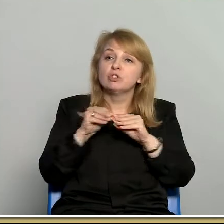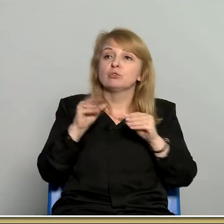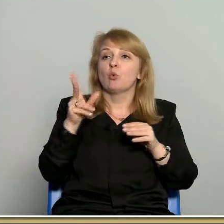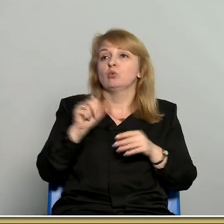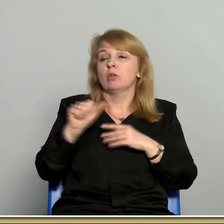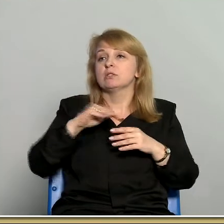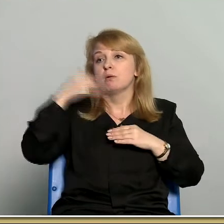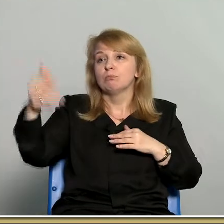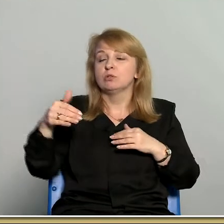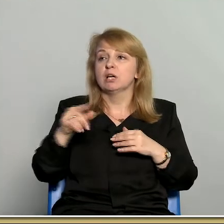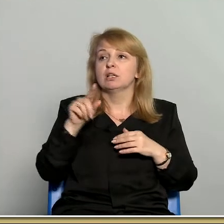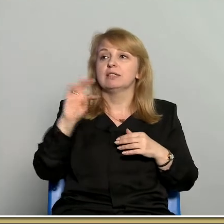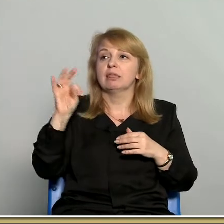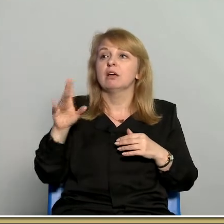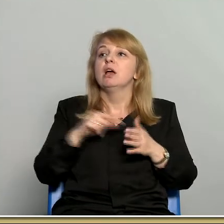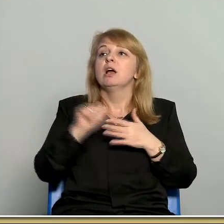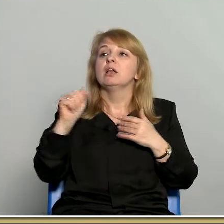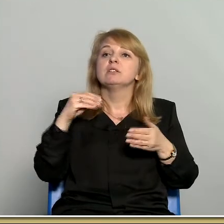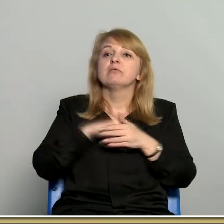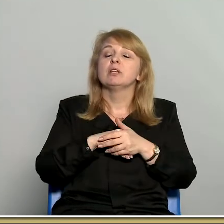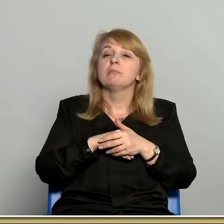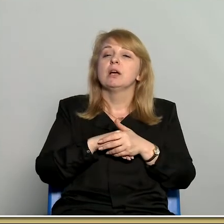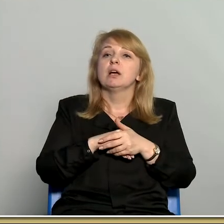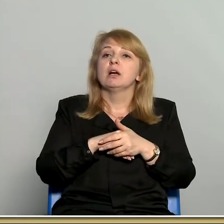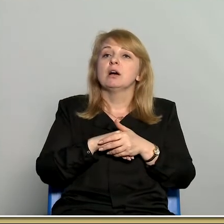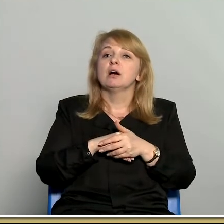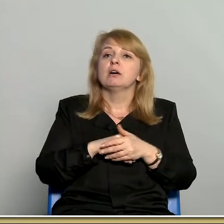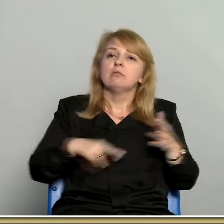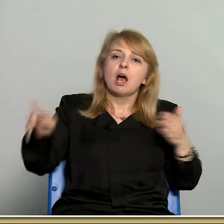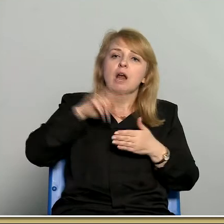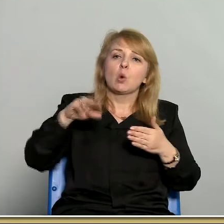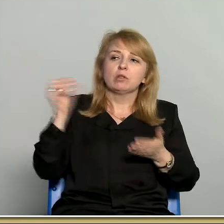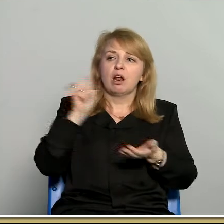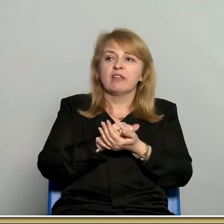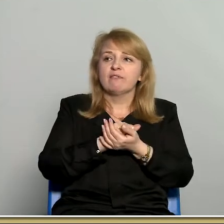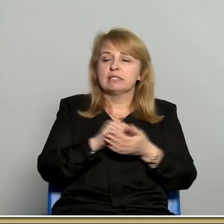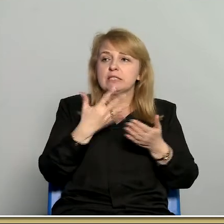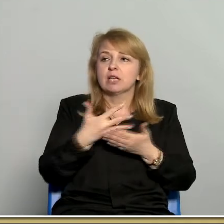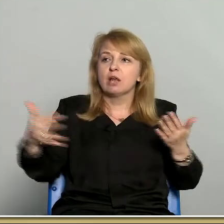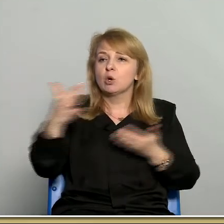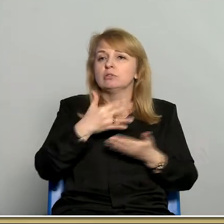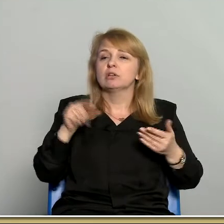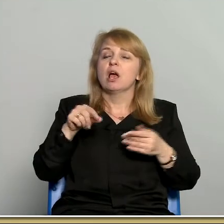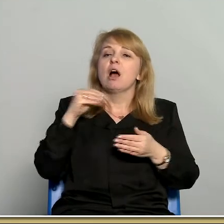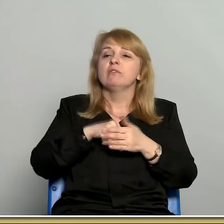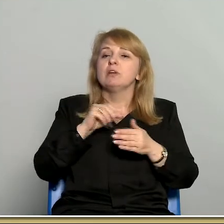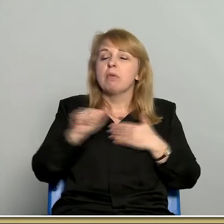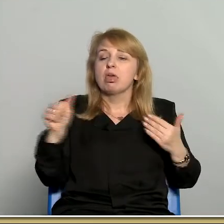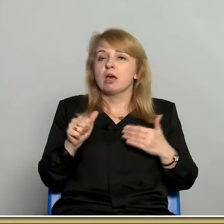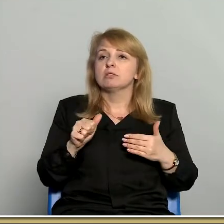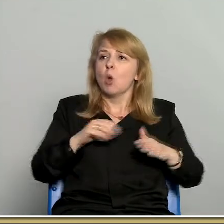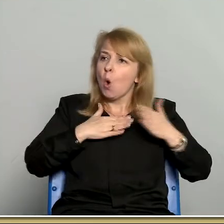poza ZIT-em, a więc w ramach regionalnych inwestycji terytorialnych, e-usługi dla Mazowsza, ale bardzo